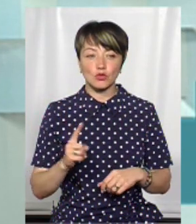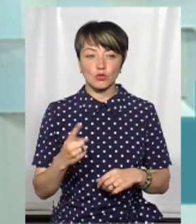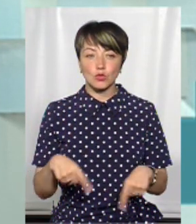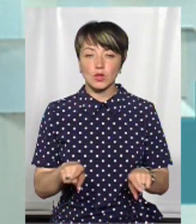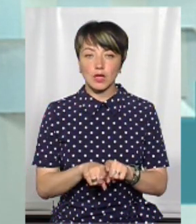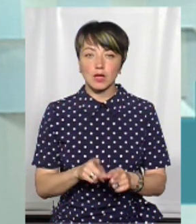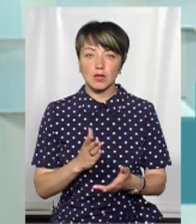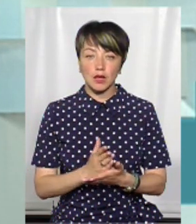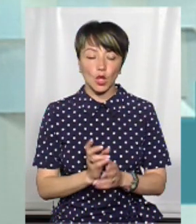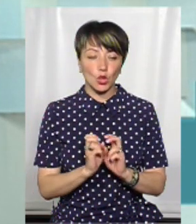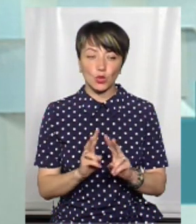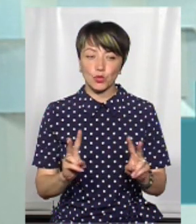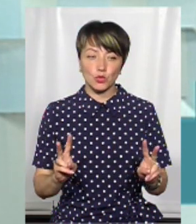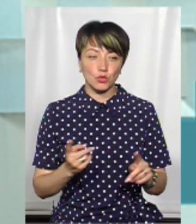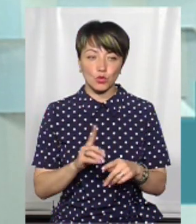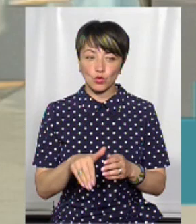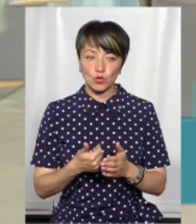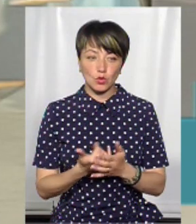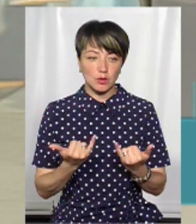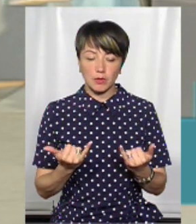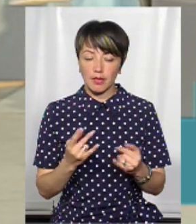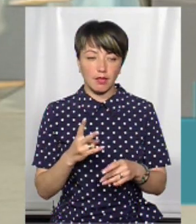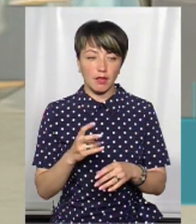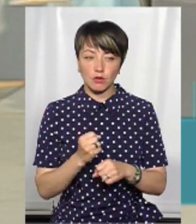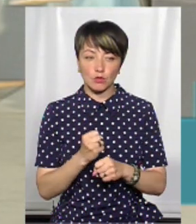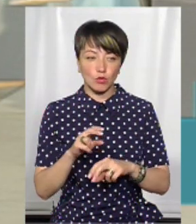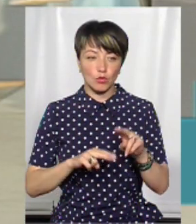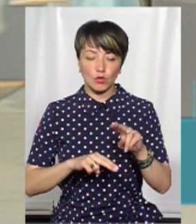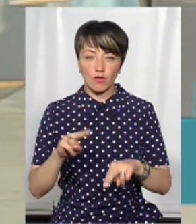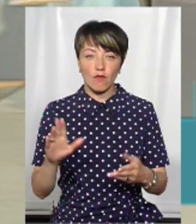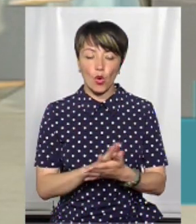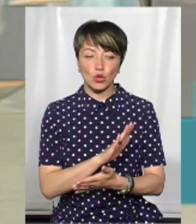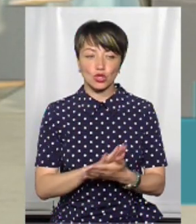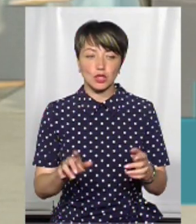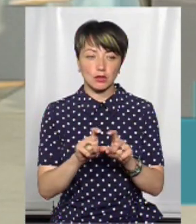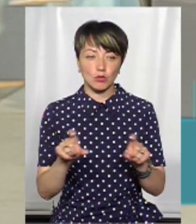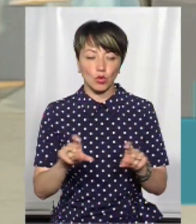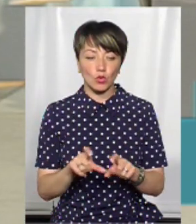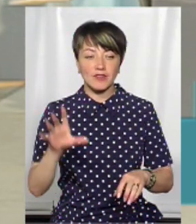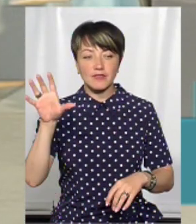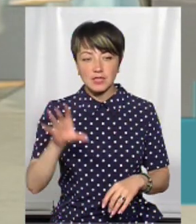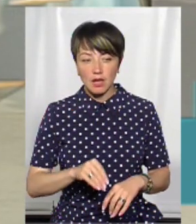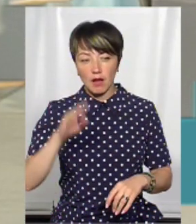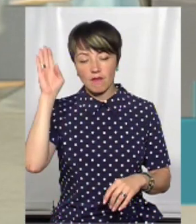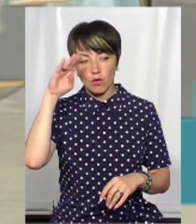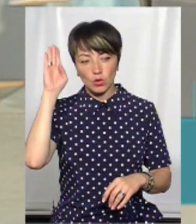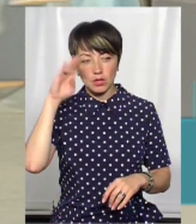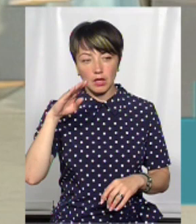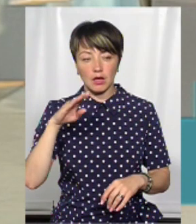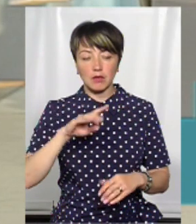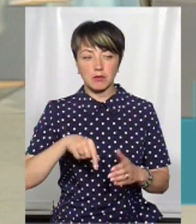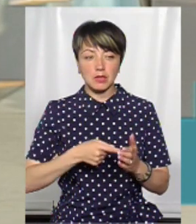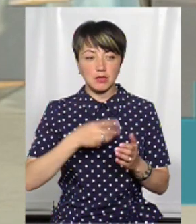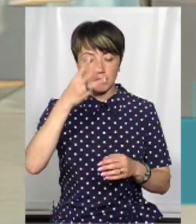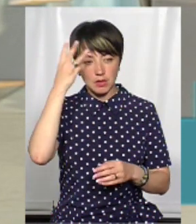чому так склалося, але ніхто до сих пір не побудував ніяких очисних споруд. Тобто, вся та вода, яка йде з